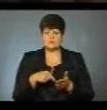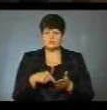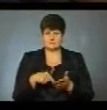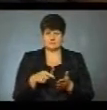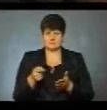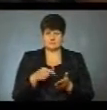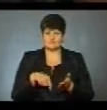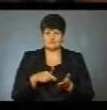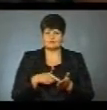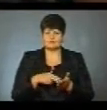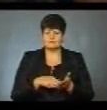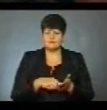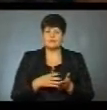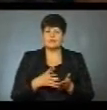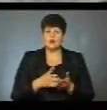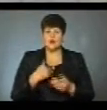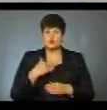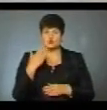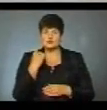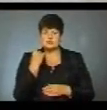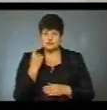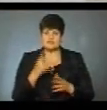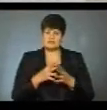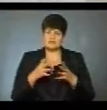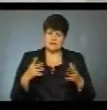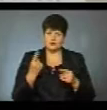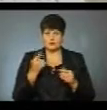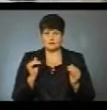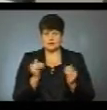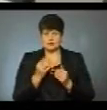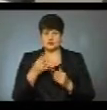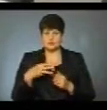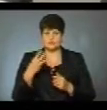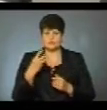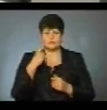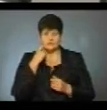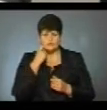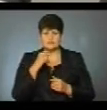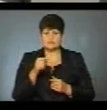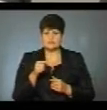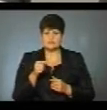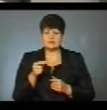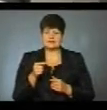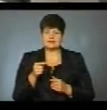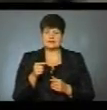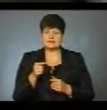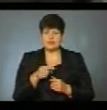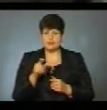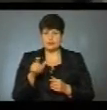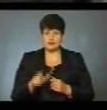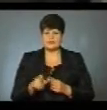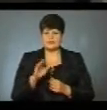об'єднаної територіальної громади. Голосує за один великий та один малий проєкт 43-річна тернополянка Валентина Іконенко.